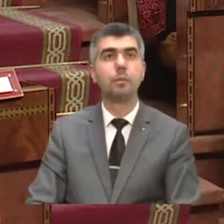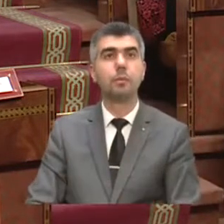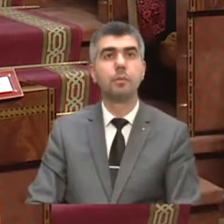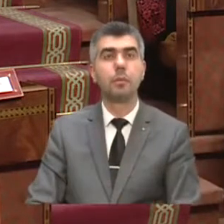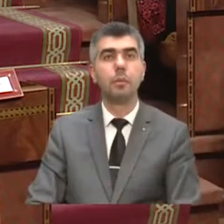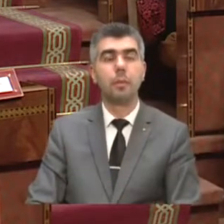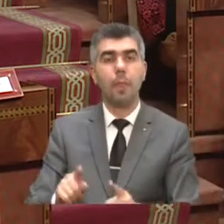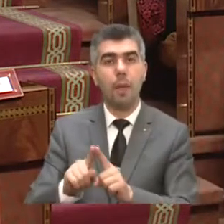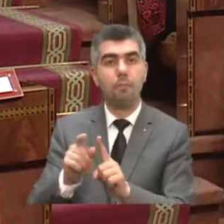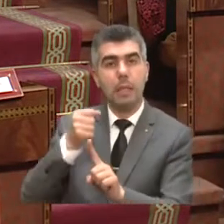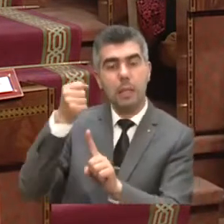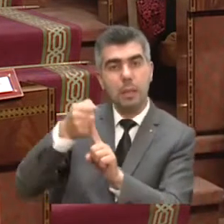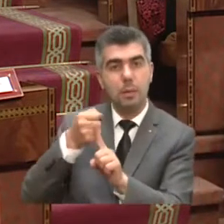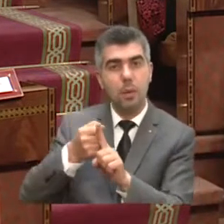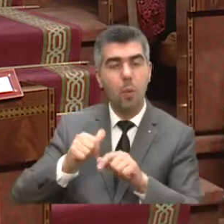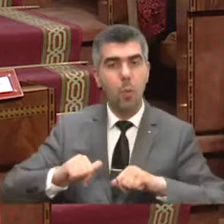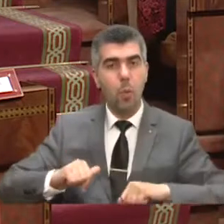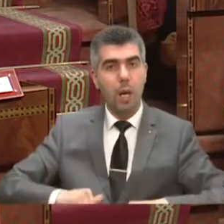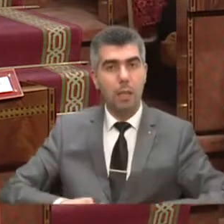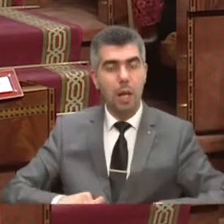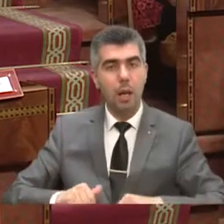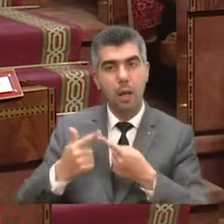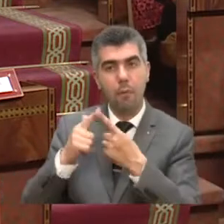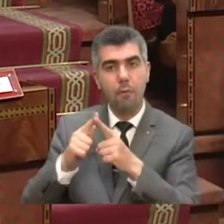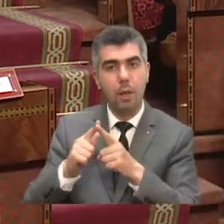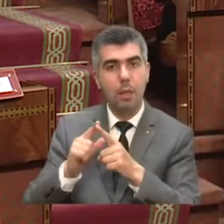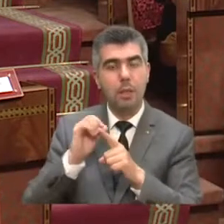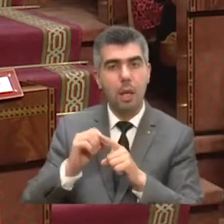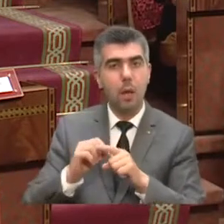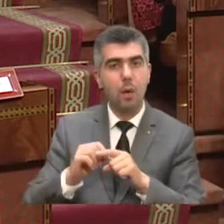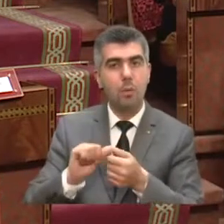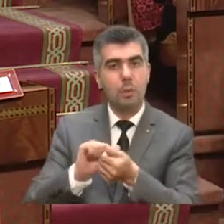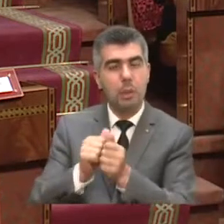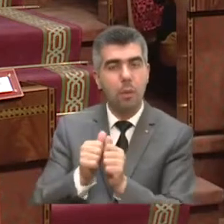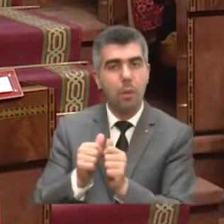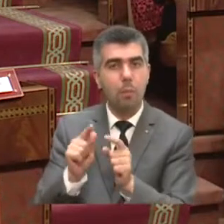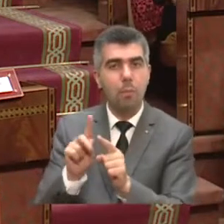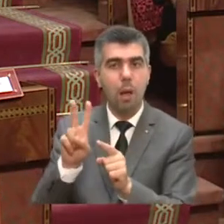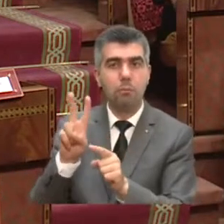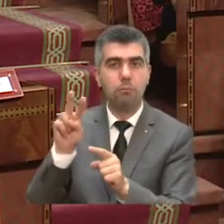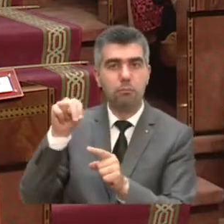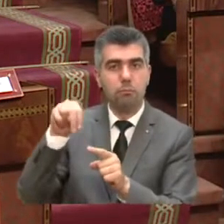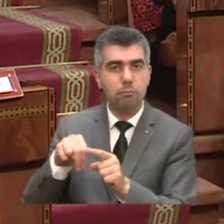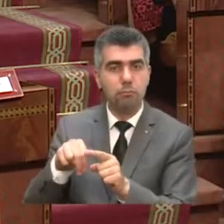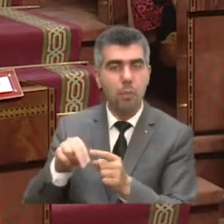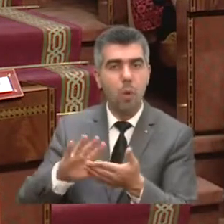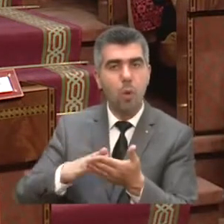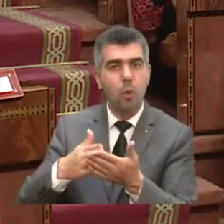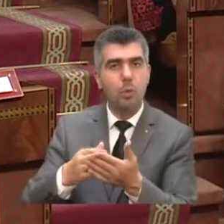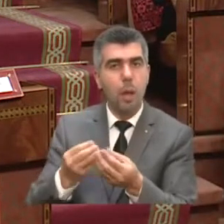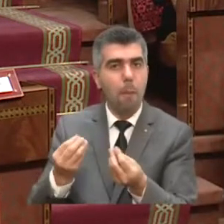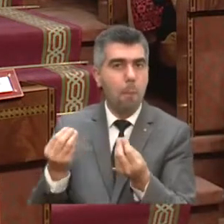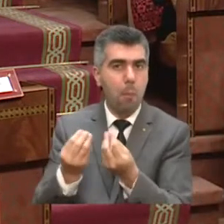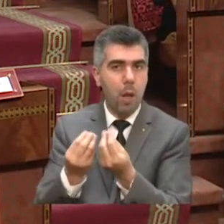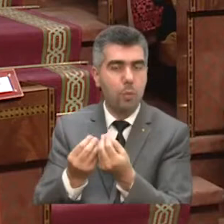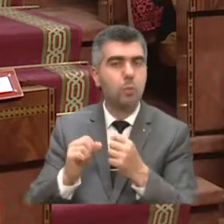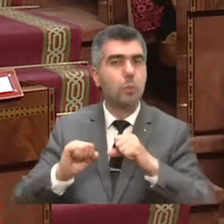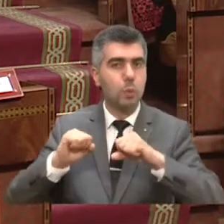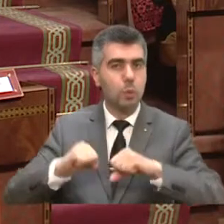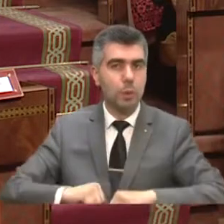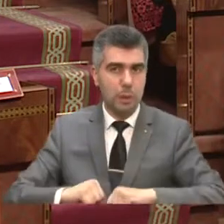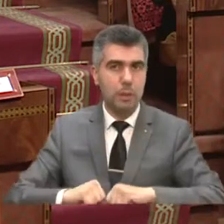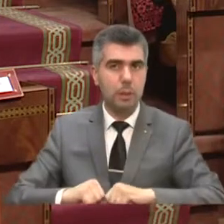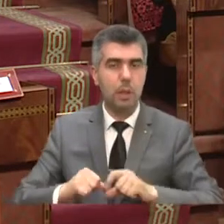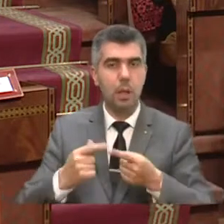الذي تشتغل عليه وزارتكم بتنسيق مع منظمات الأمم المتحدة العامة في الميدان سيستجيب دون